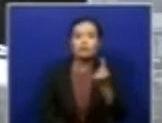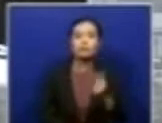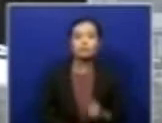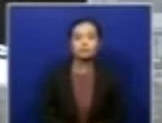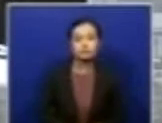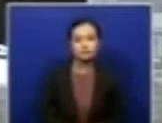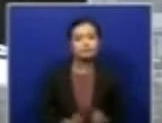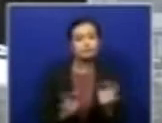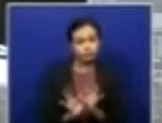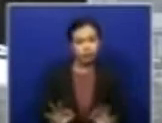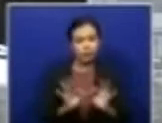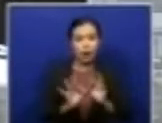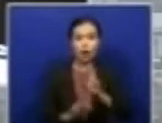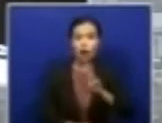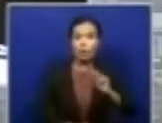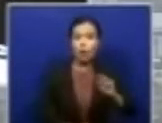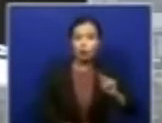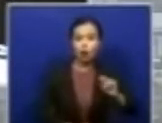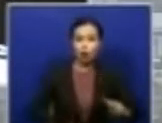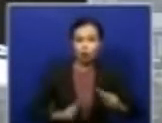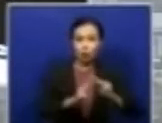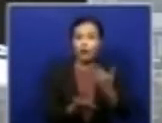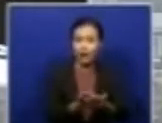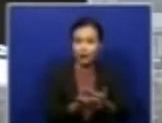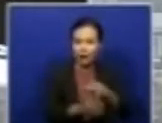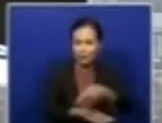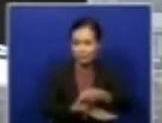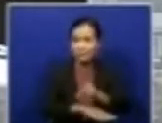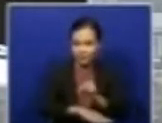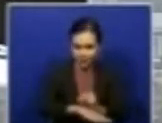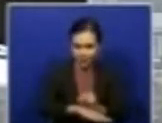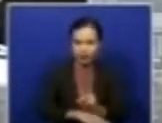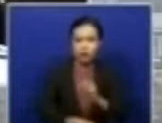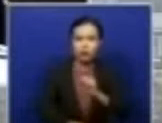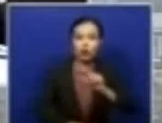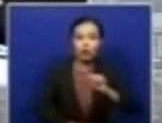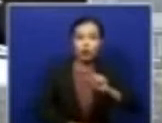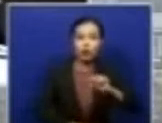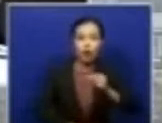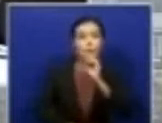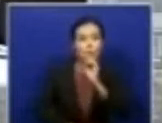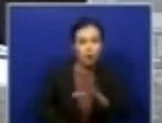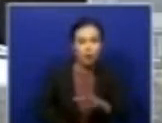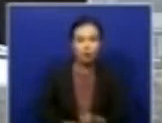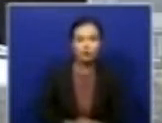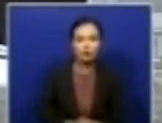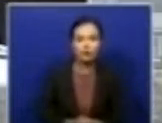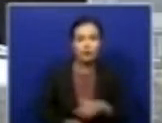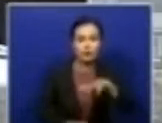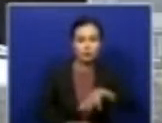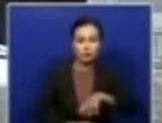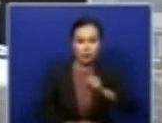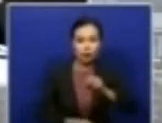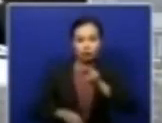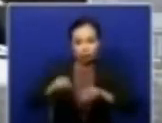ที่สำคัญรัฐมนตรีว่าการกระทรวงการคลังนะประธานสตง.บอกว่าสำนักงานตรวจเงิน